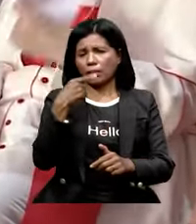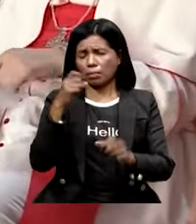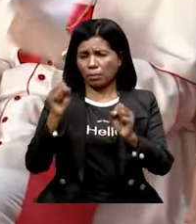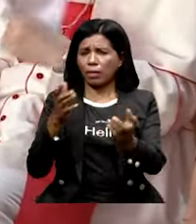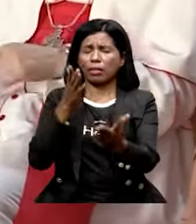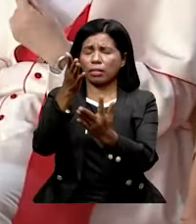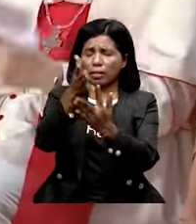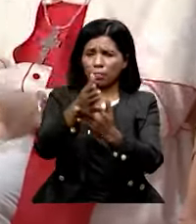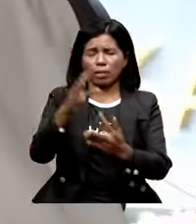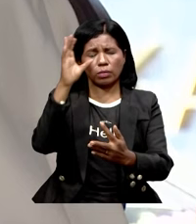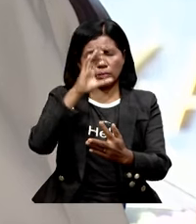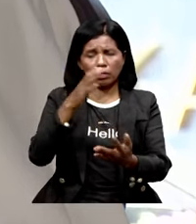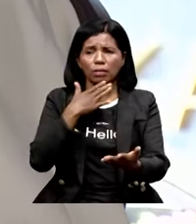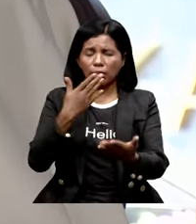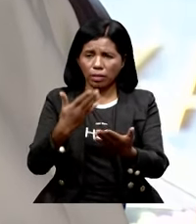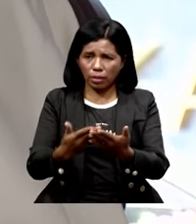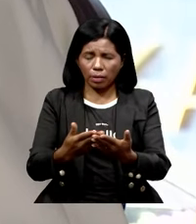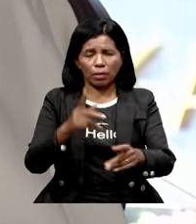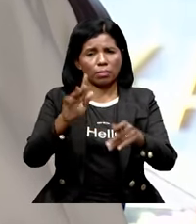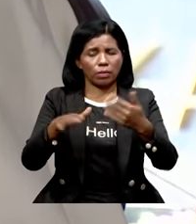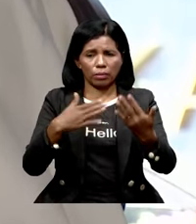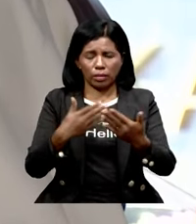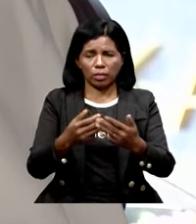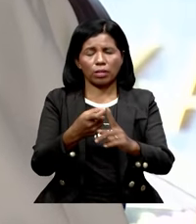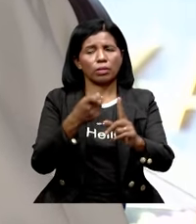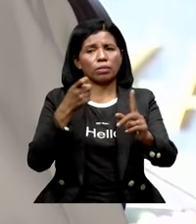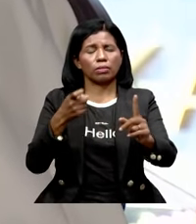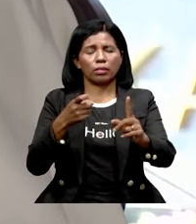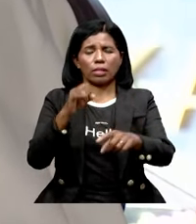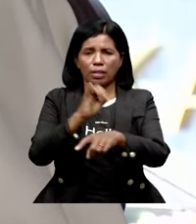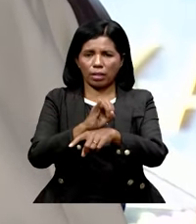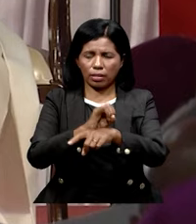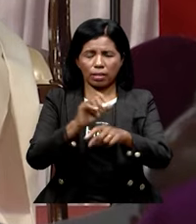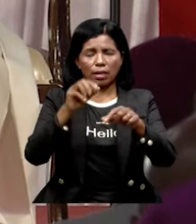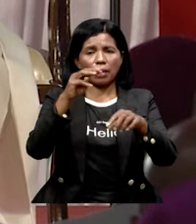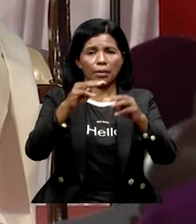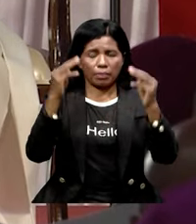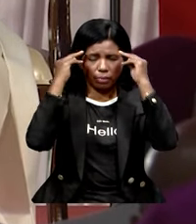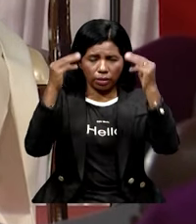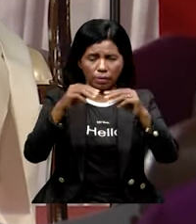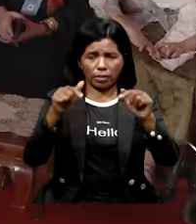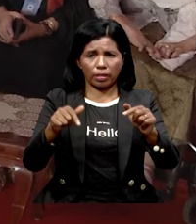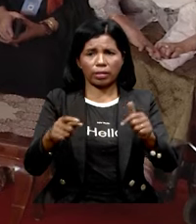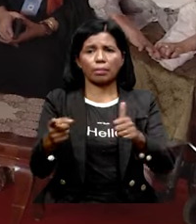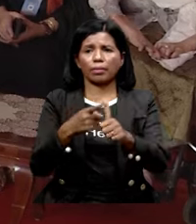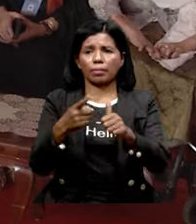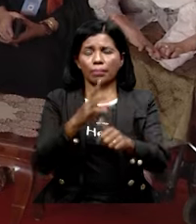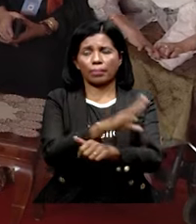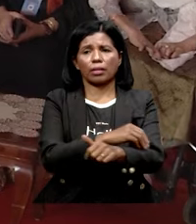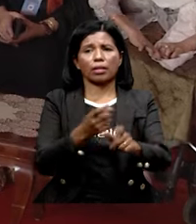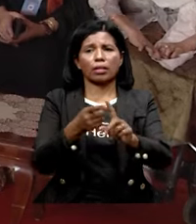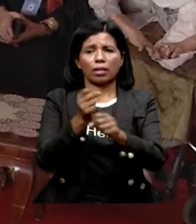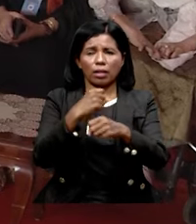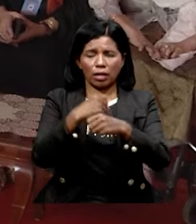untuk mencari kebaikan bagi umat manusia melalui masjid ini sejak awal Masjid Istiq